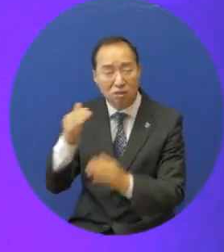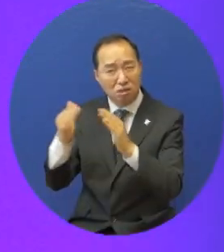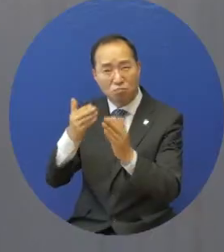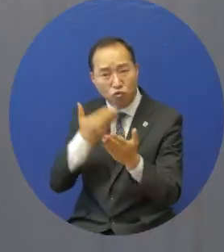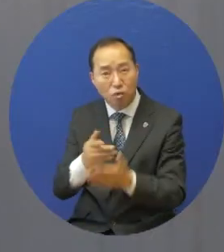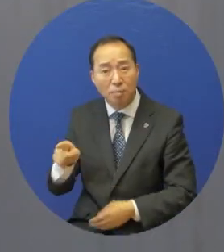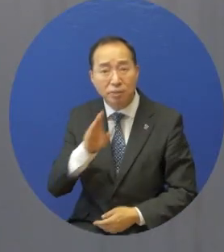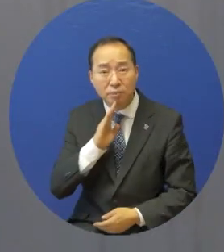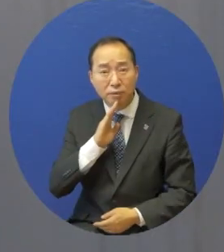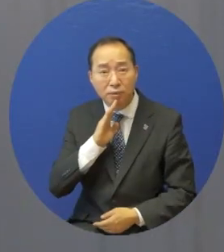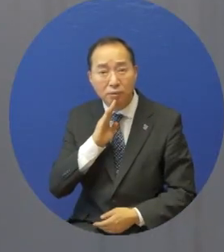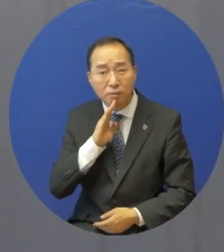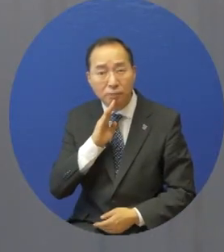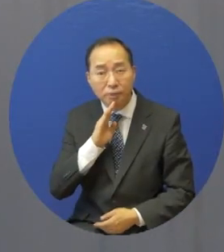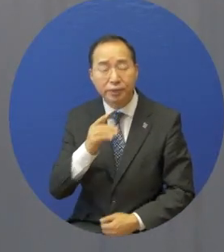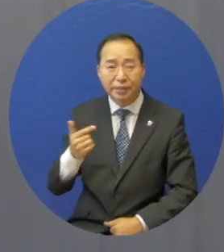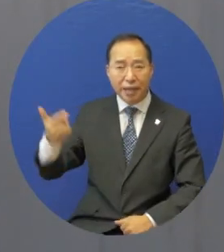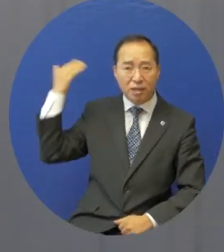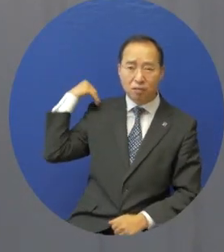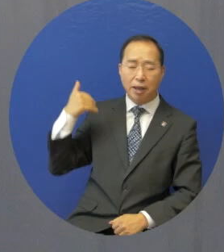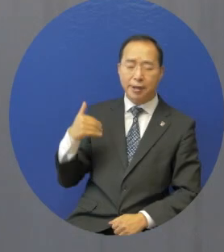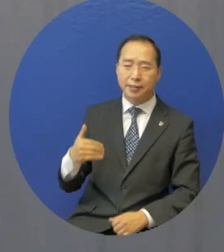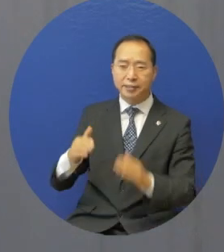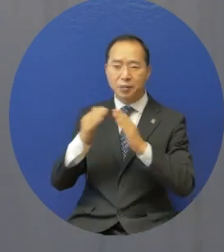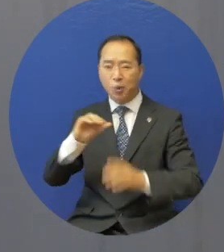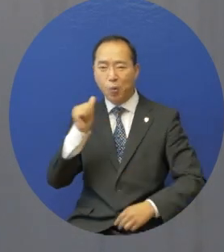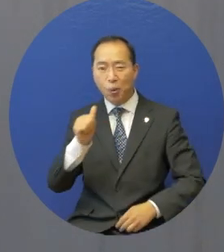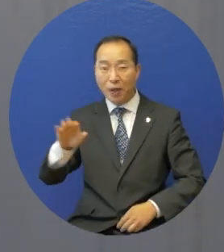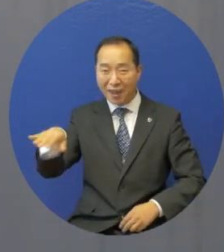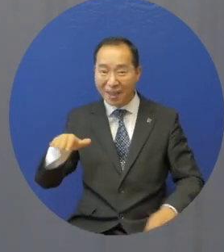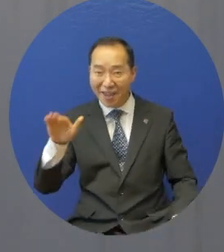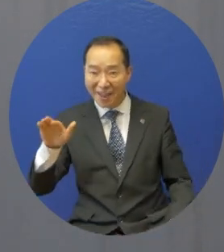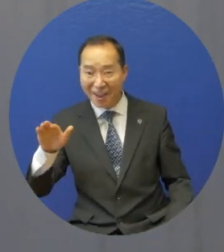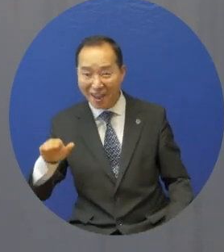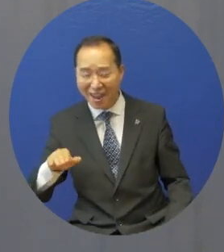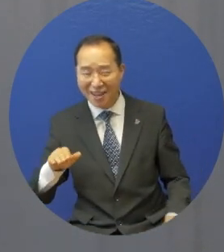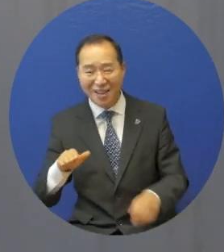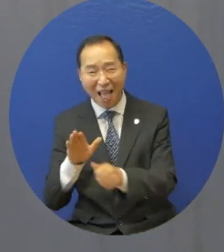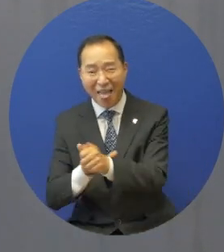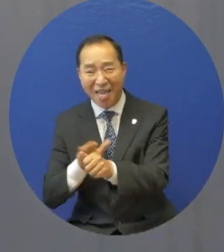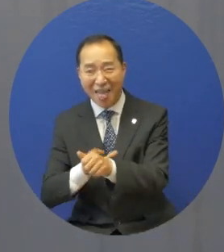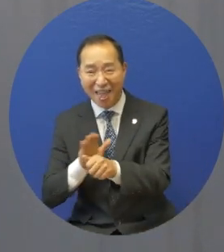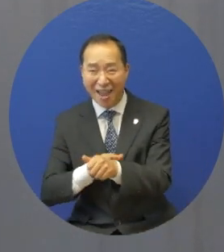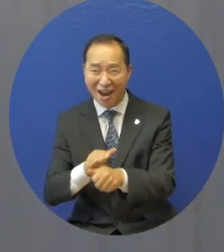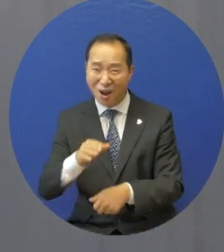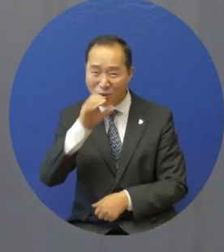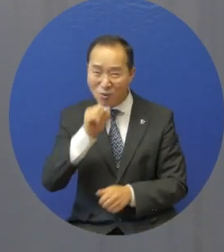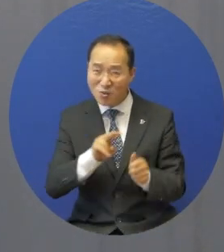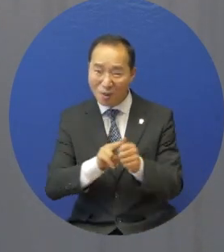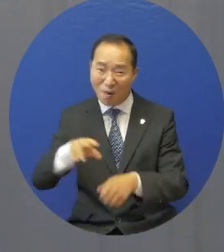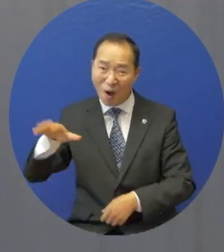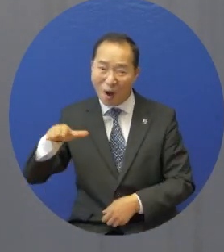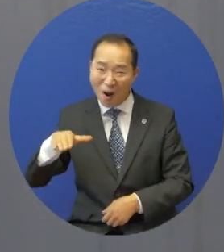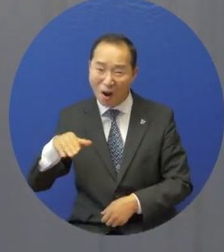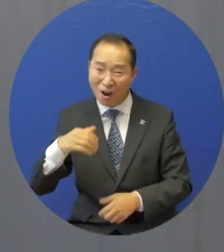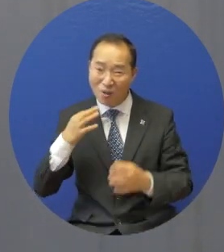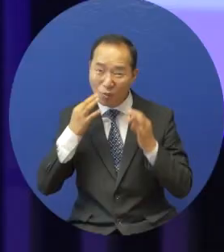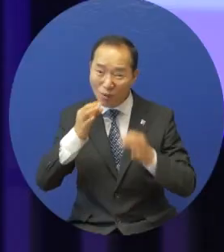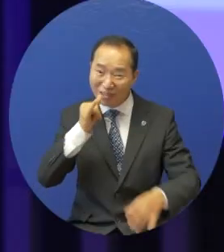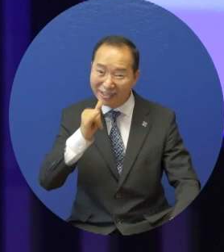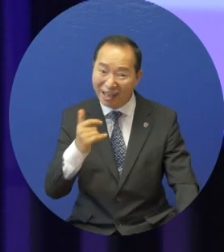그럼 네. 그때도 집주름들에게 좀 잘 보여서 정보도 좀 얻고 이러려고 사람들이 굉장히 노력했을 것